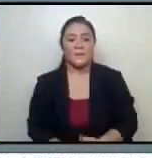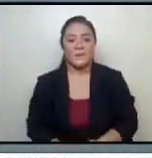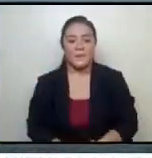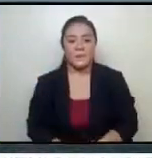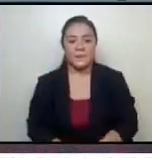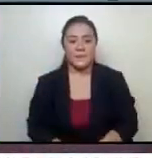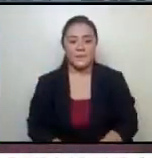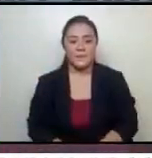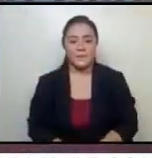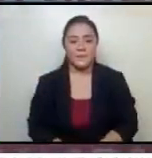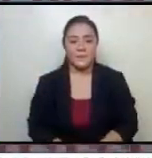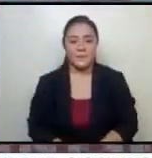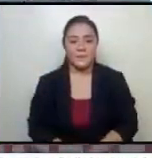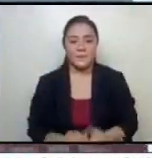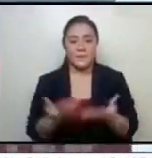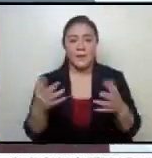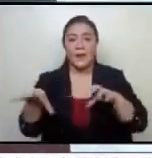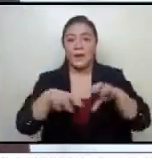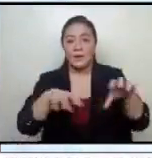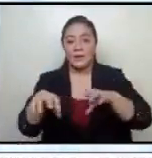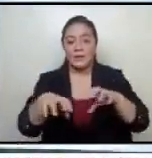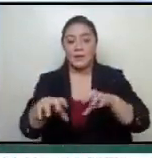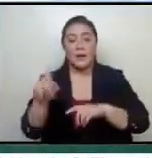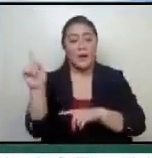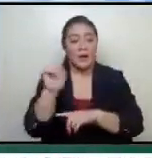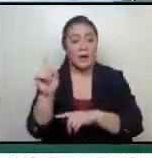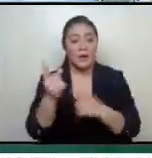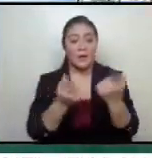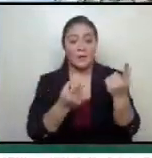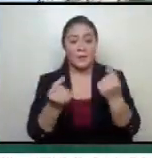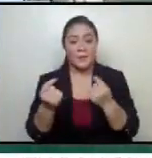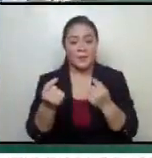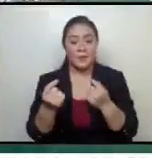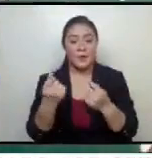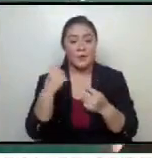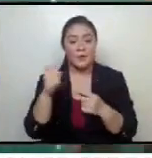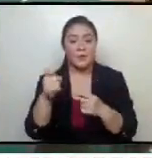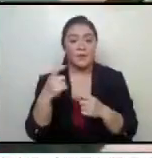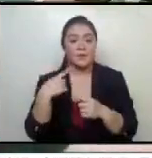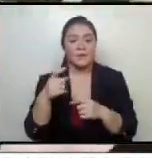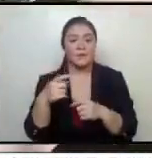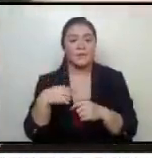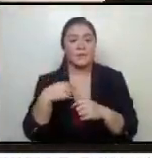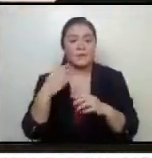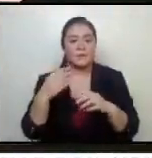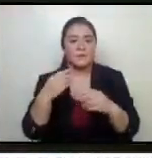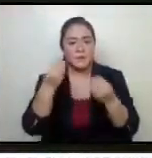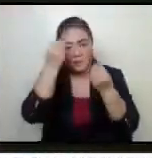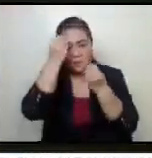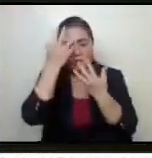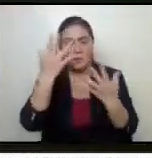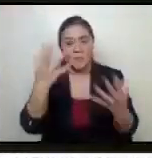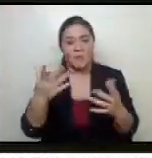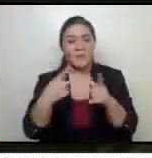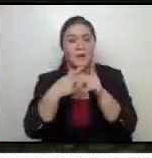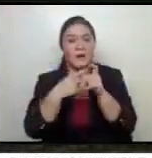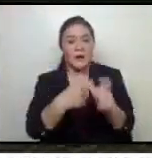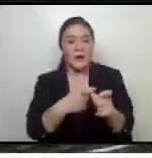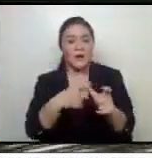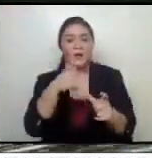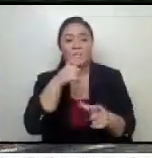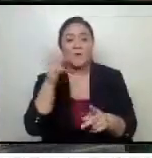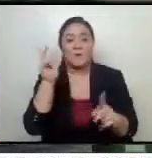Ang naturang aktibidad ay bahagi pa rin ng kanilang tinatawag na Race or Run After Contribution Evaders kaugnay ng